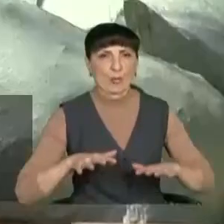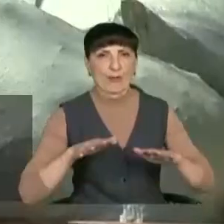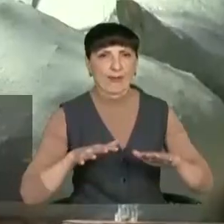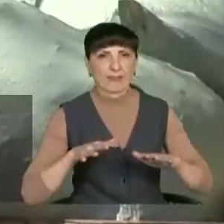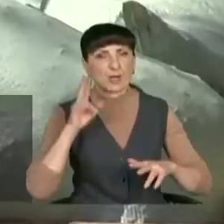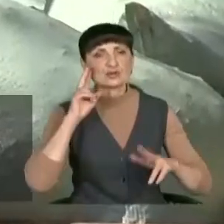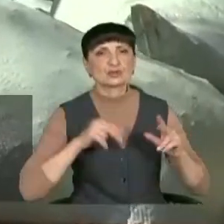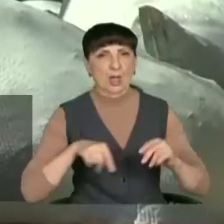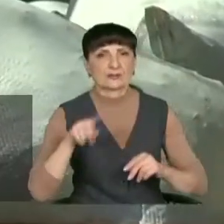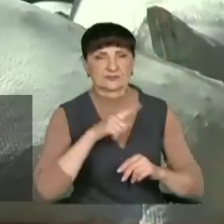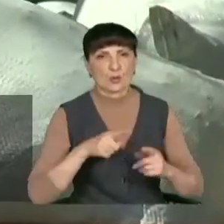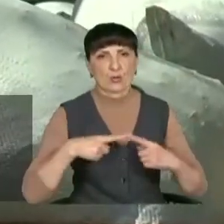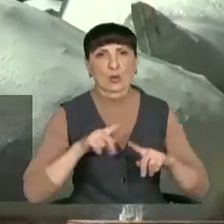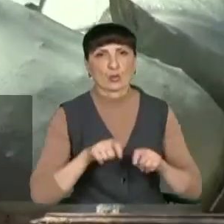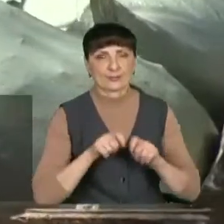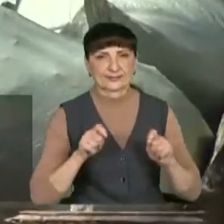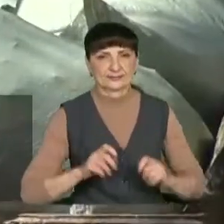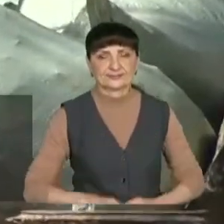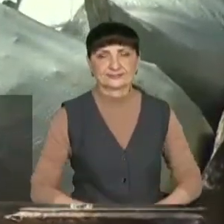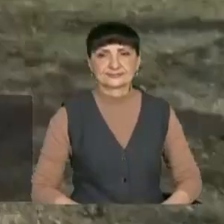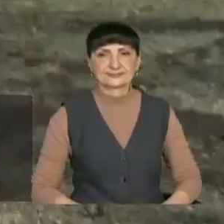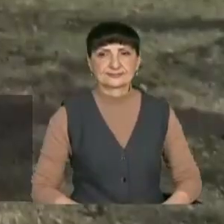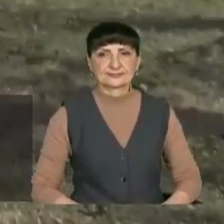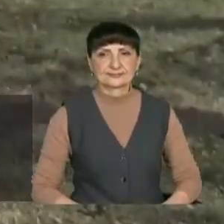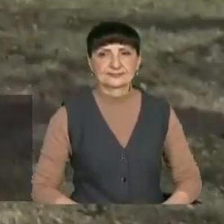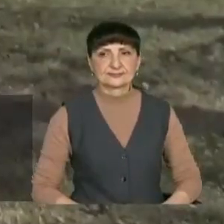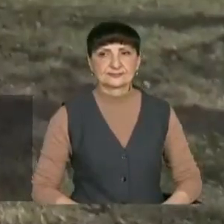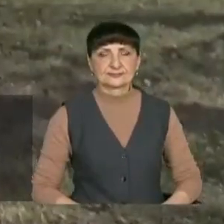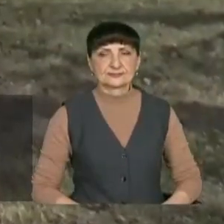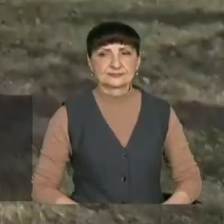считают организаторы. Нургуля Алина, Казбек Аркпаев, телеканал Алматы, Северо-Казахстанская область.